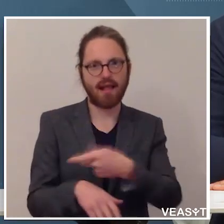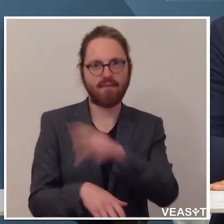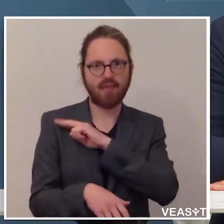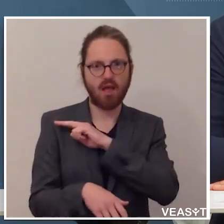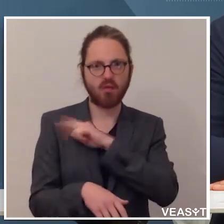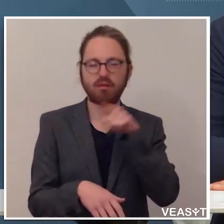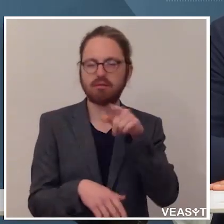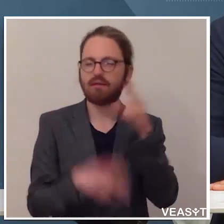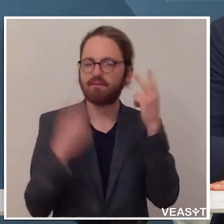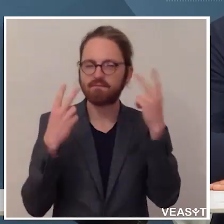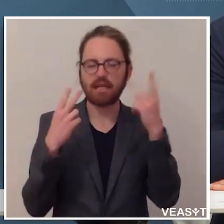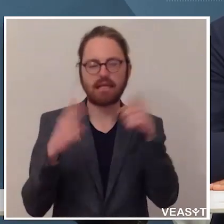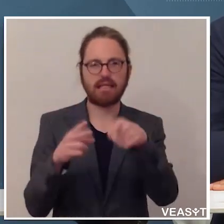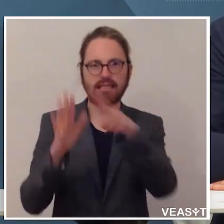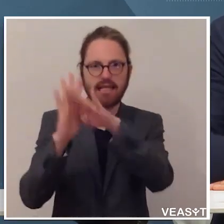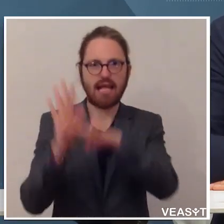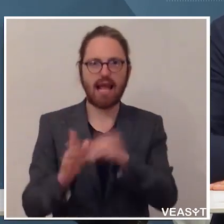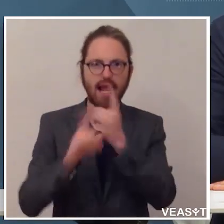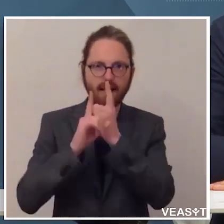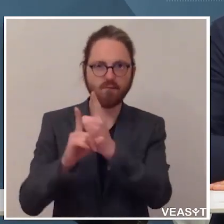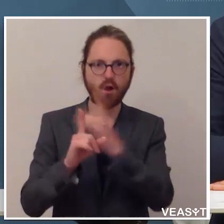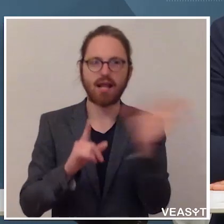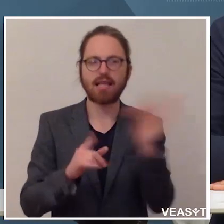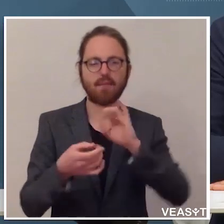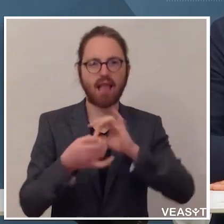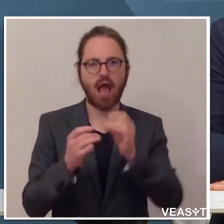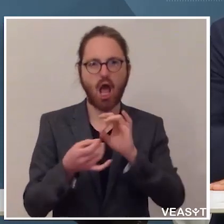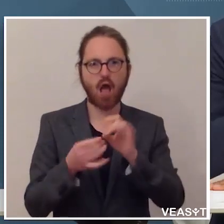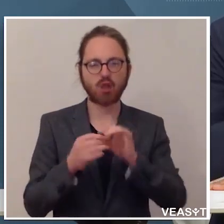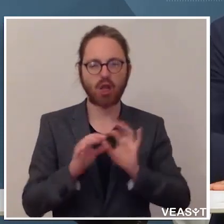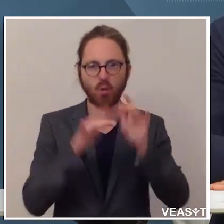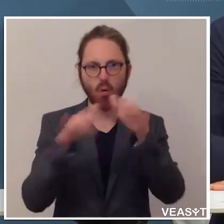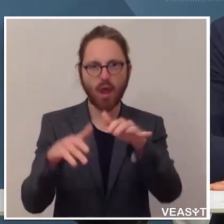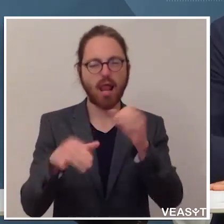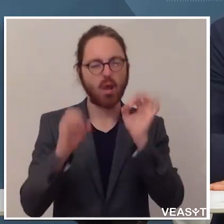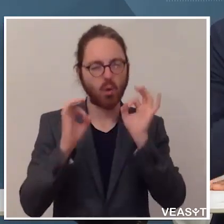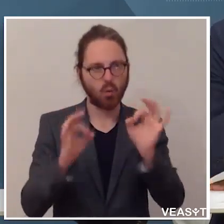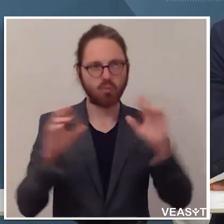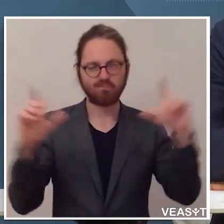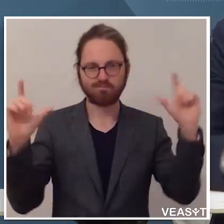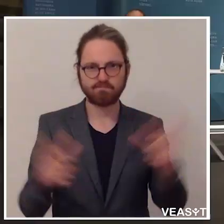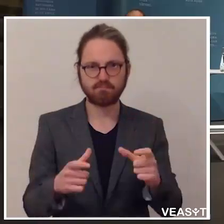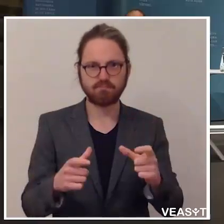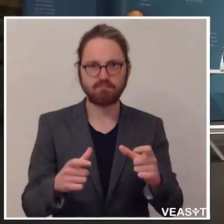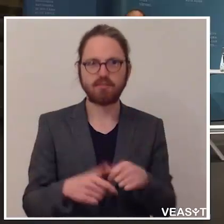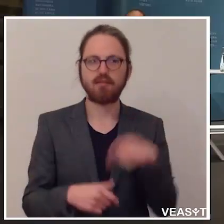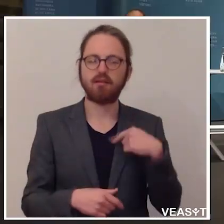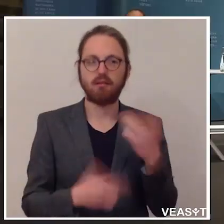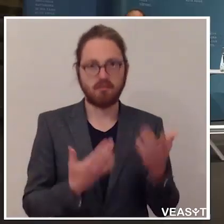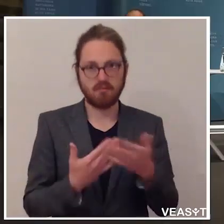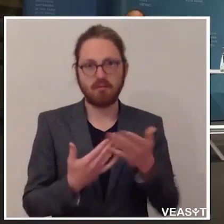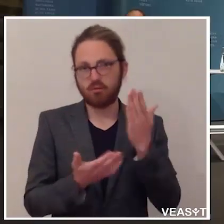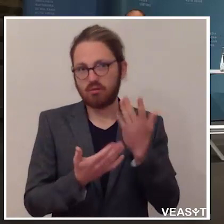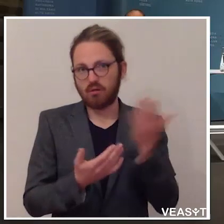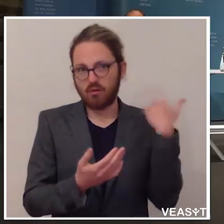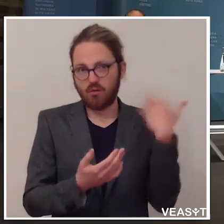Regeln halten, damit wir eben die Ansteckungswelle so gut wie möglich eben in den Griff halten können. Ansonsten wird es, wie schon Landeshauptmann